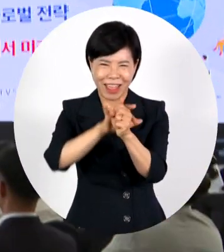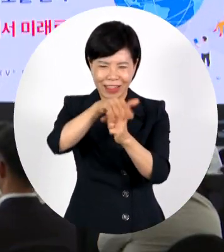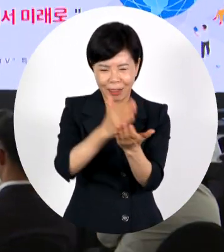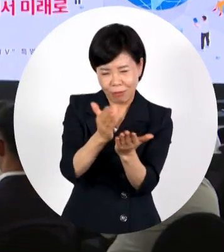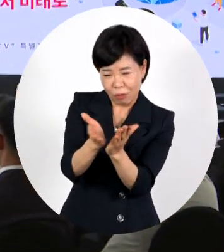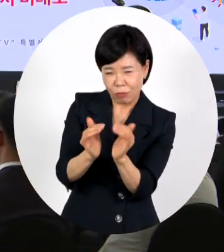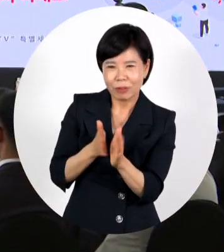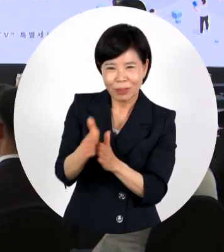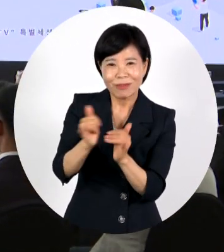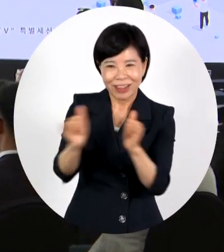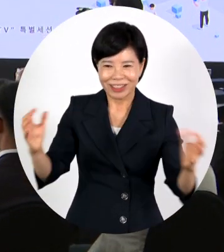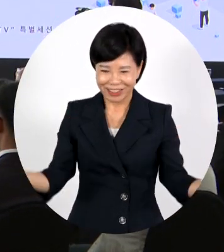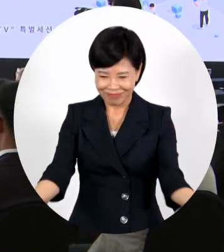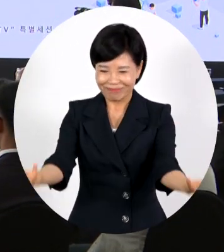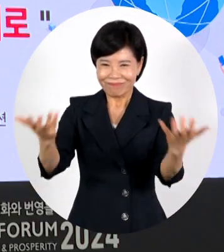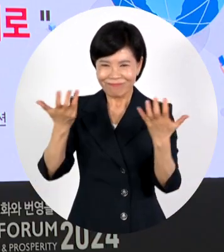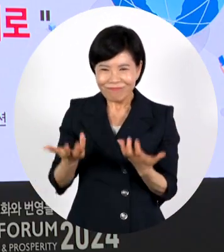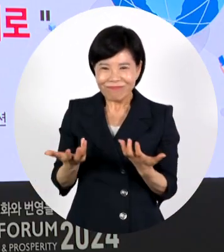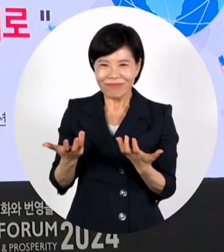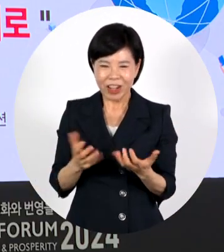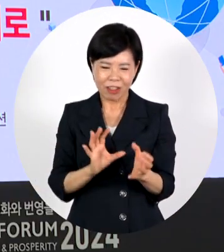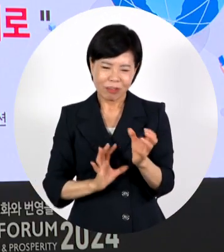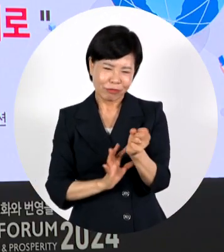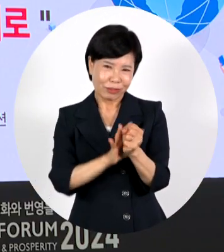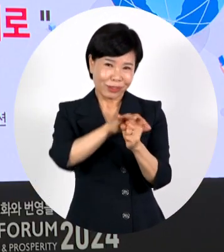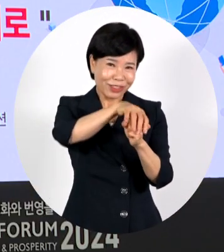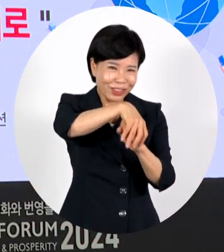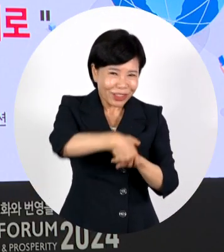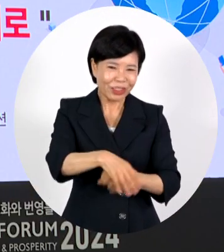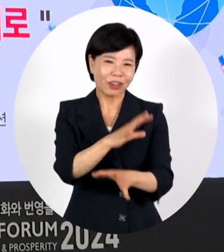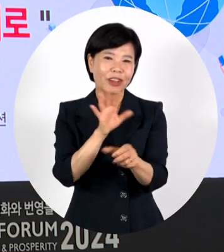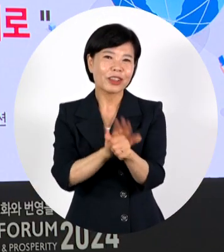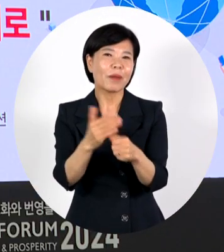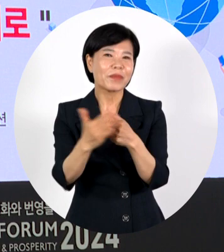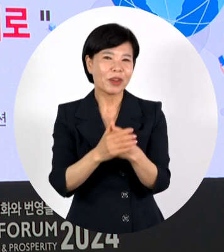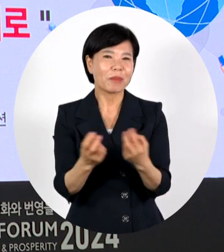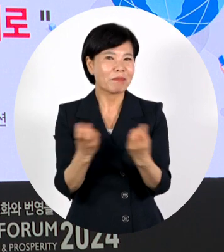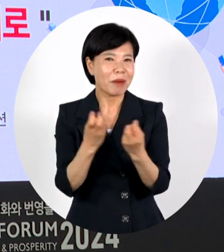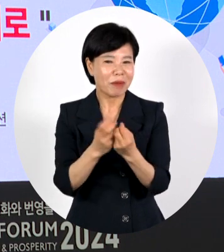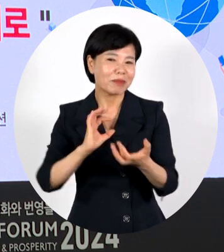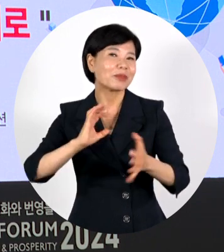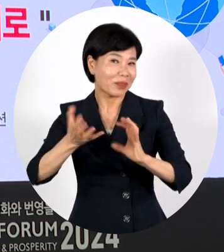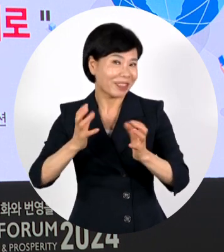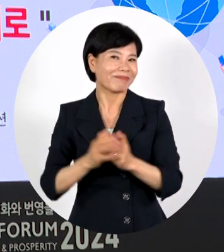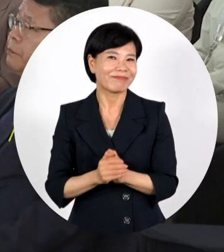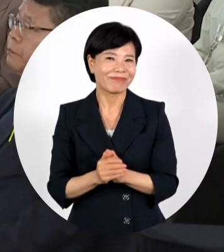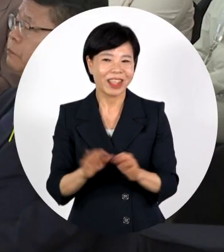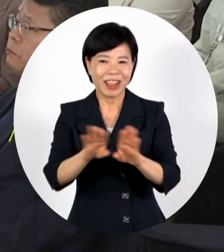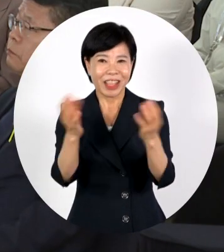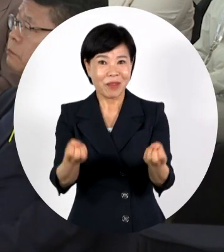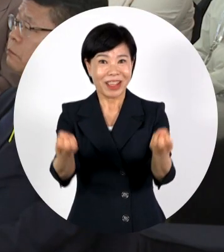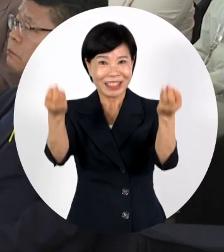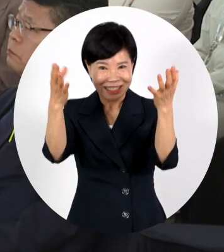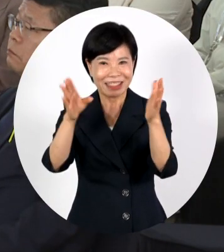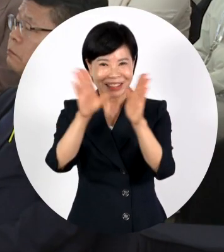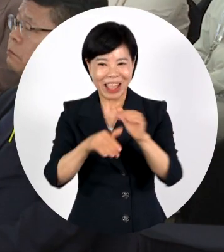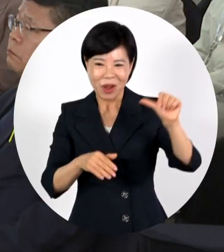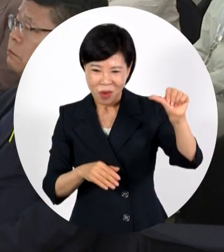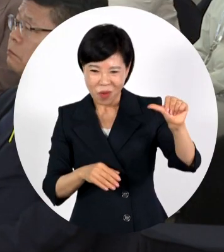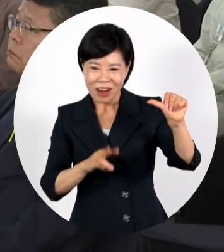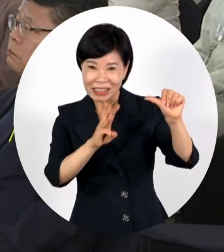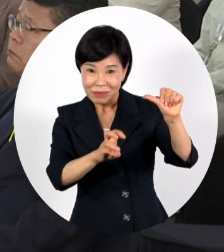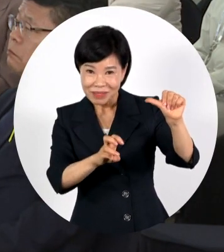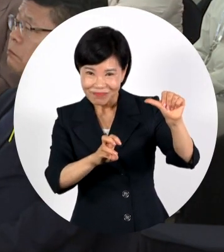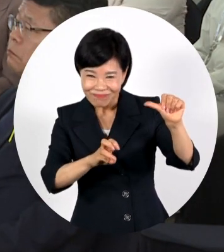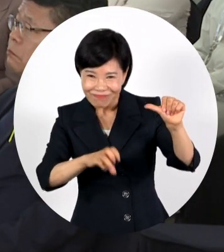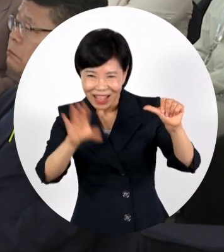세계 지도자들과 각계각층의 전문가들이 모여 실질적인 글로벌 협력 강화 방안을 논의하는 자리가 됐습니다.